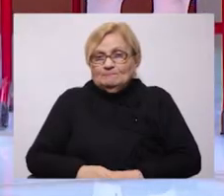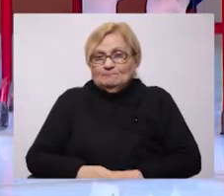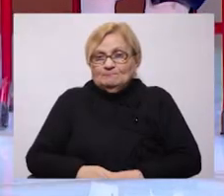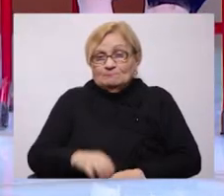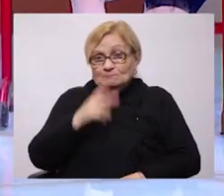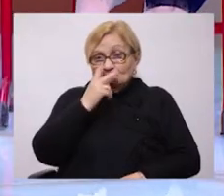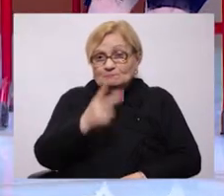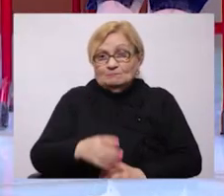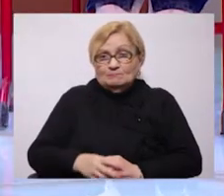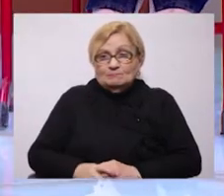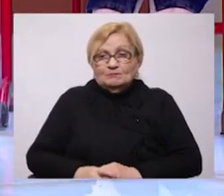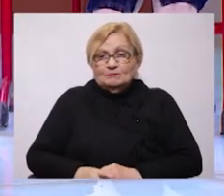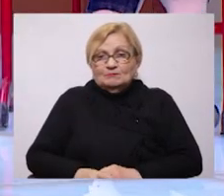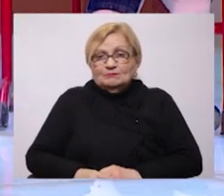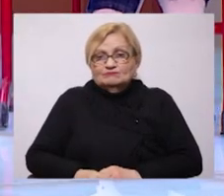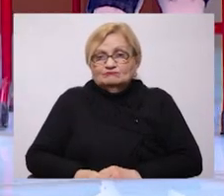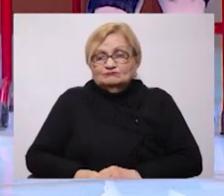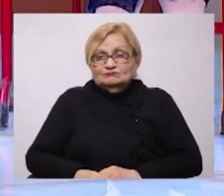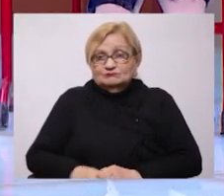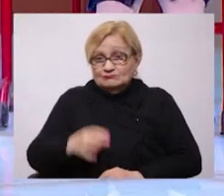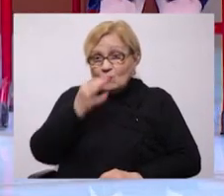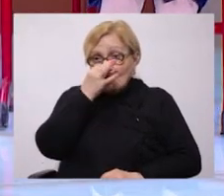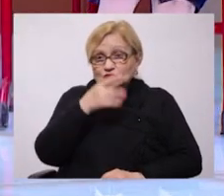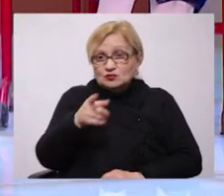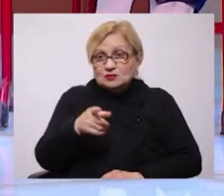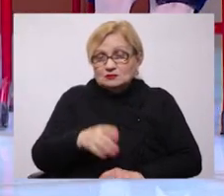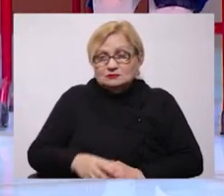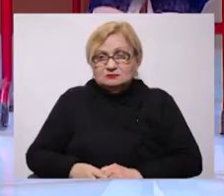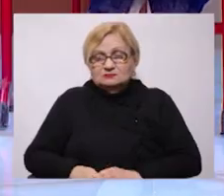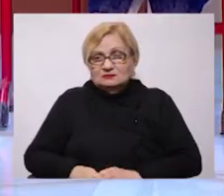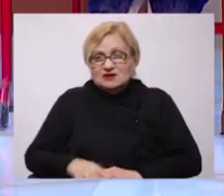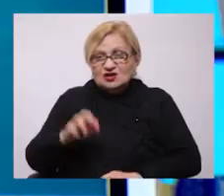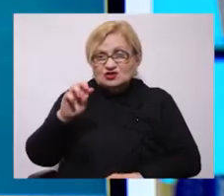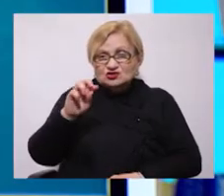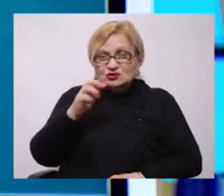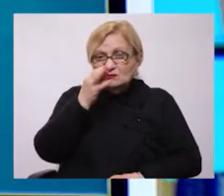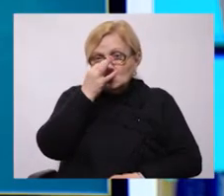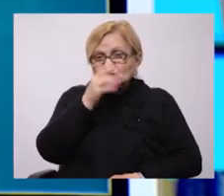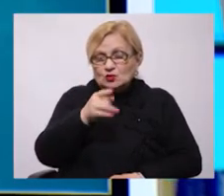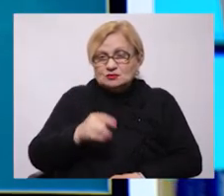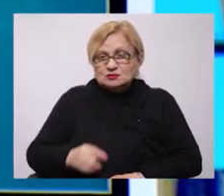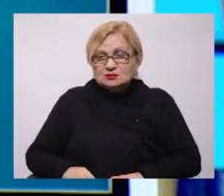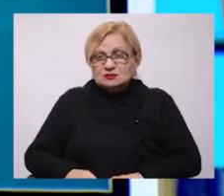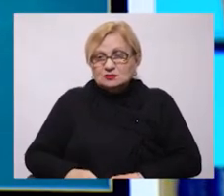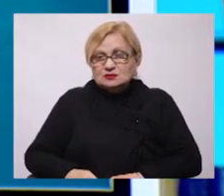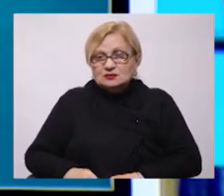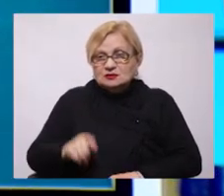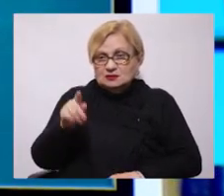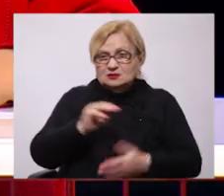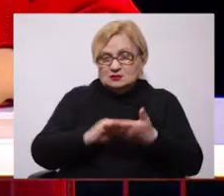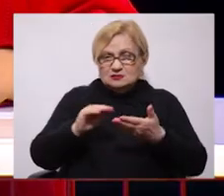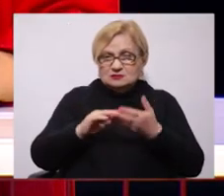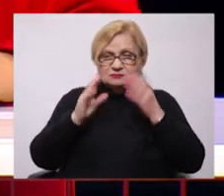ხედავთ როგორი ბანტია? ლუკა, მოგწონს? რა? ჭ. როგორ ფიქრობ, გამოგივა მისი